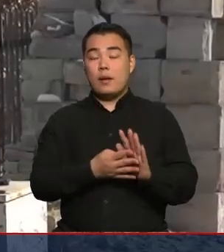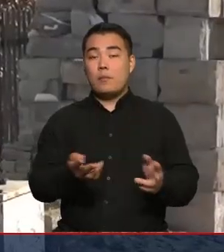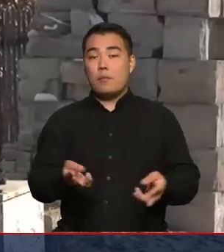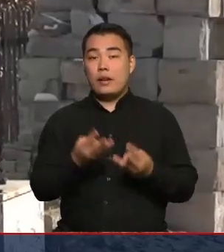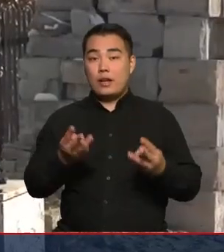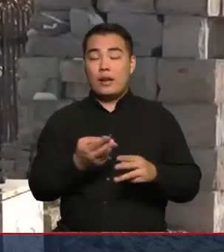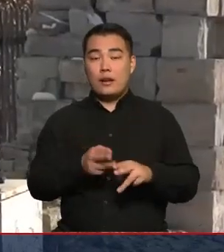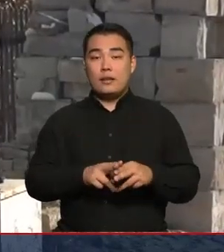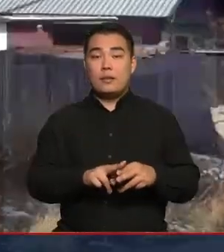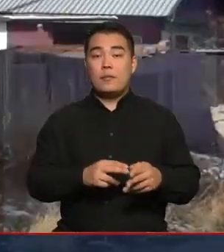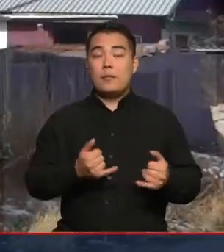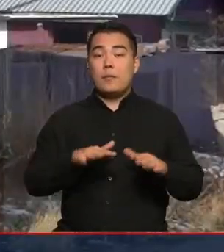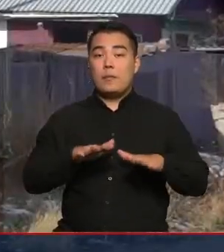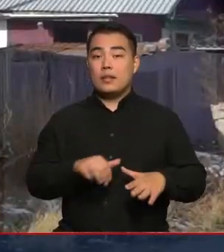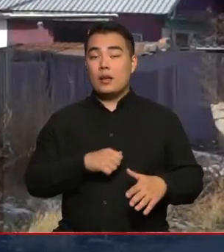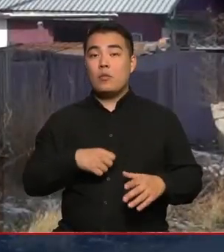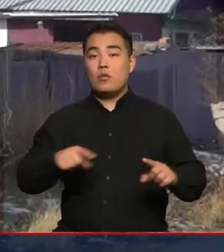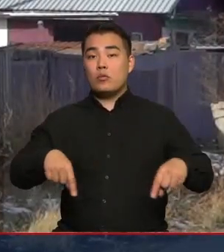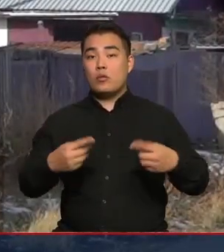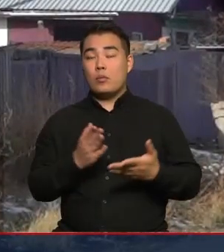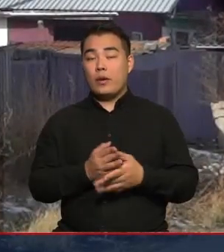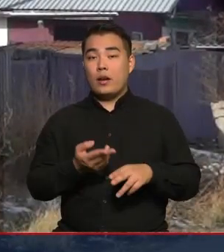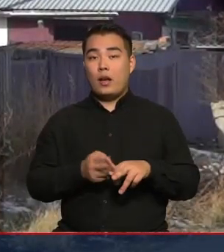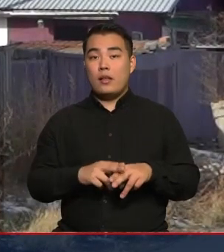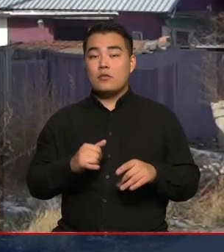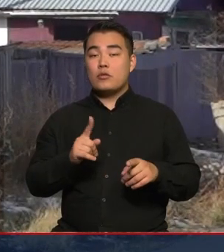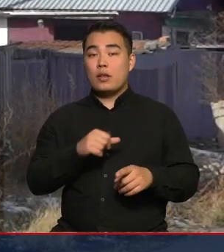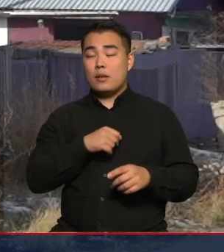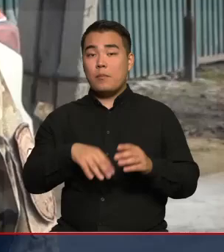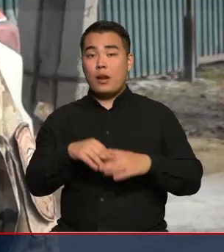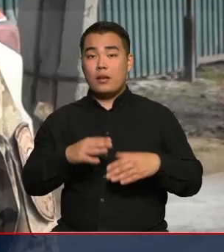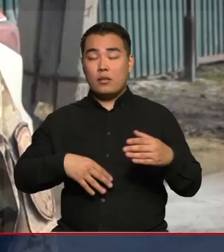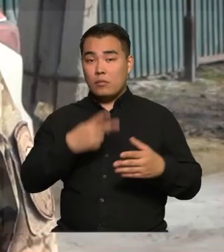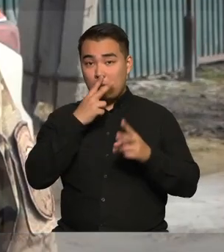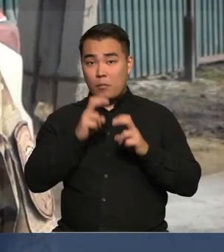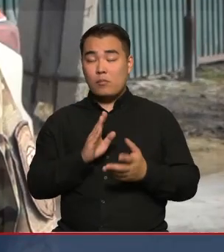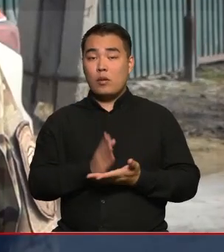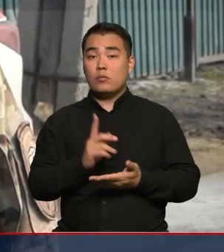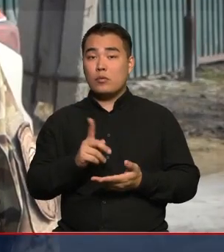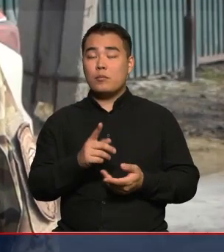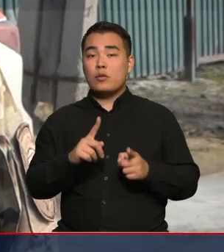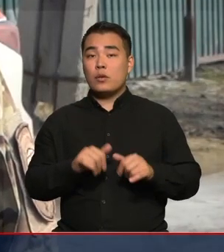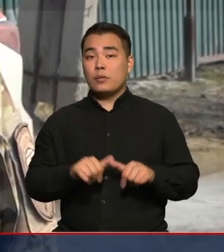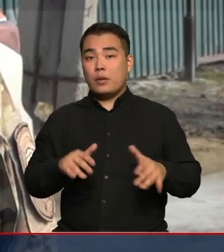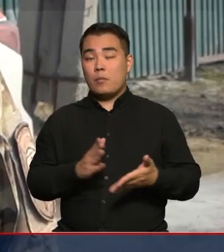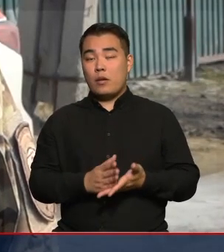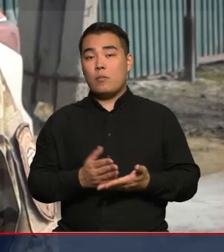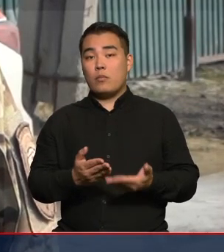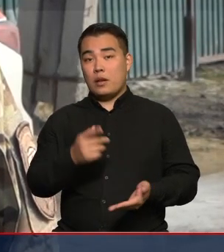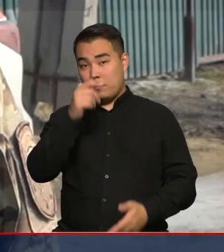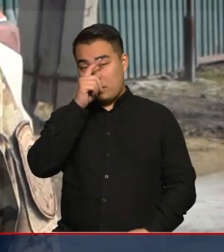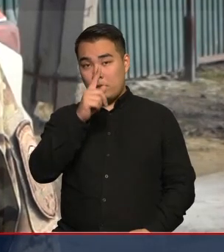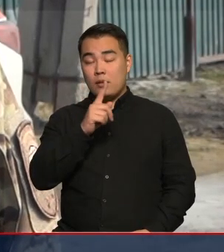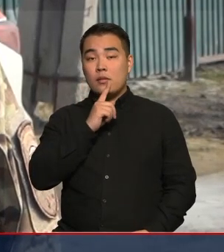В жилом секторе наблюдается рост, несмотря на профилактическую работу. В текущем году в период месячника по пожарной